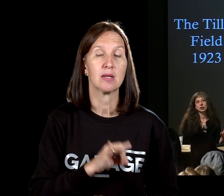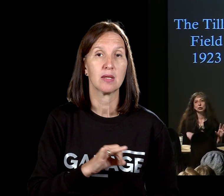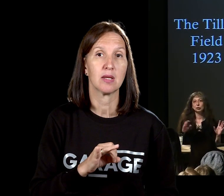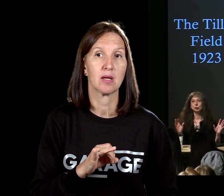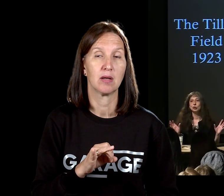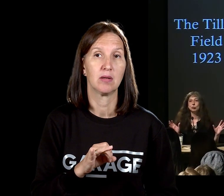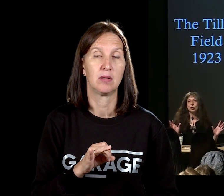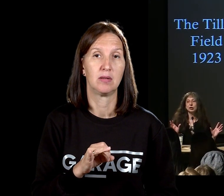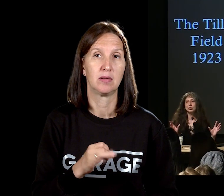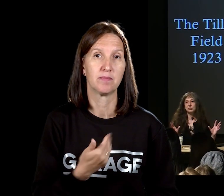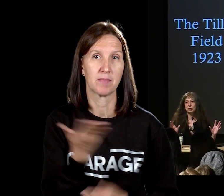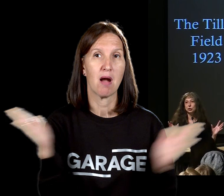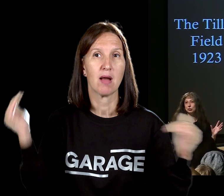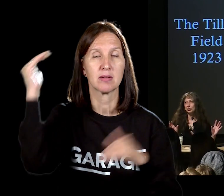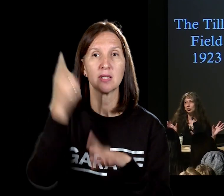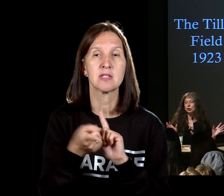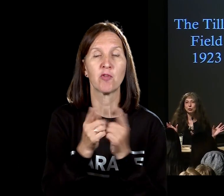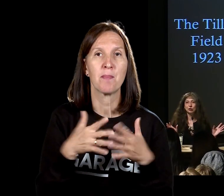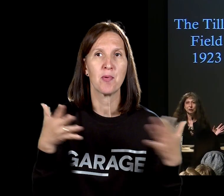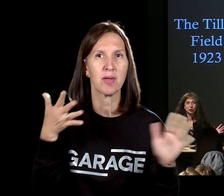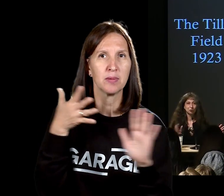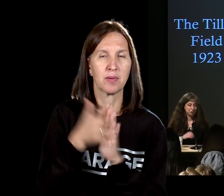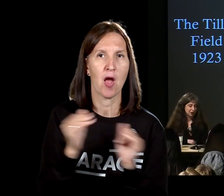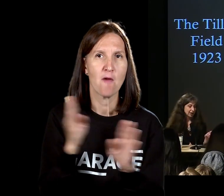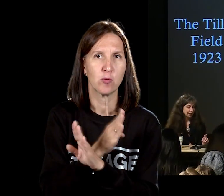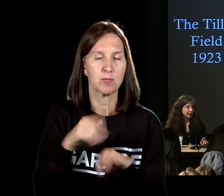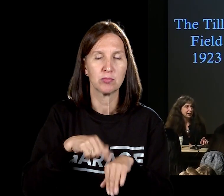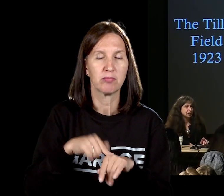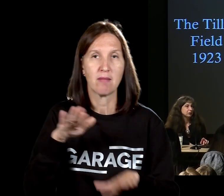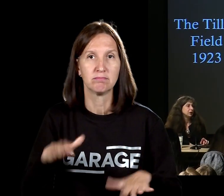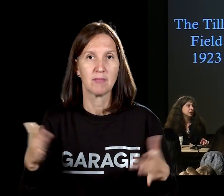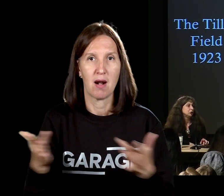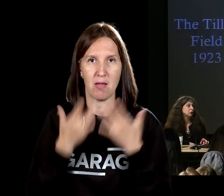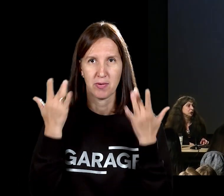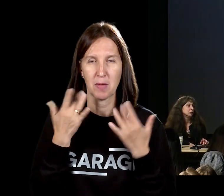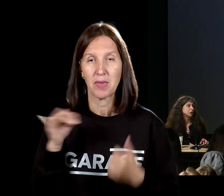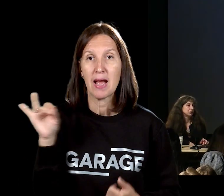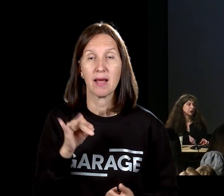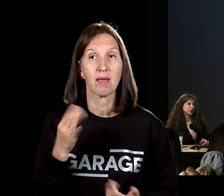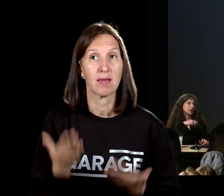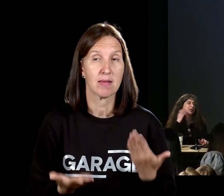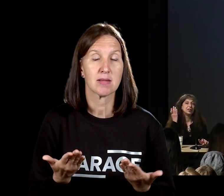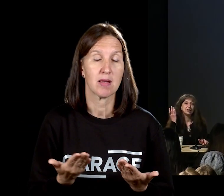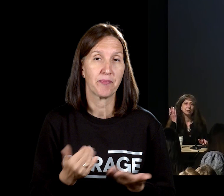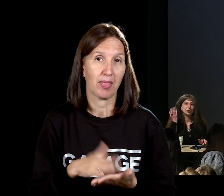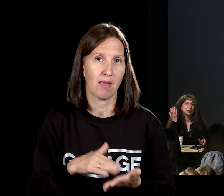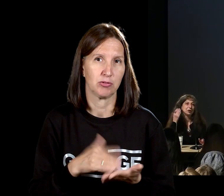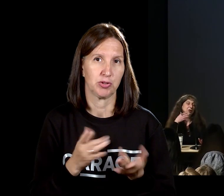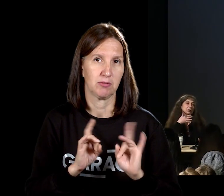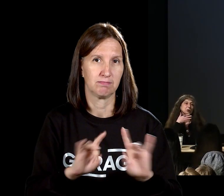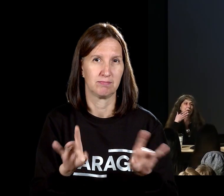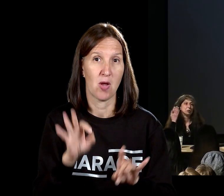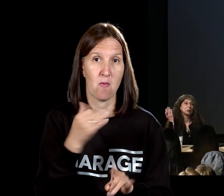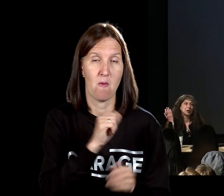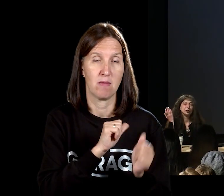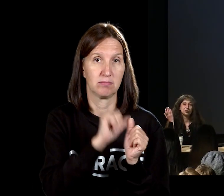И они становятся все более и более воздушными, да, все более и более невесомыми. И если говорить о как бы, вот эти все отдельные предметы,